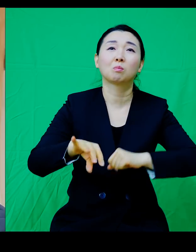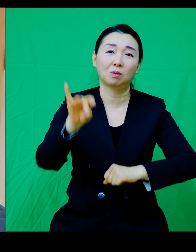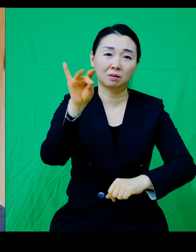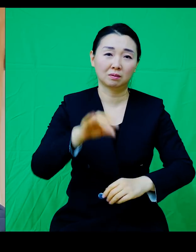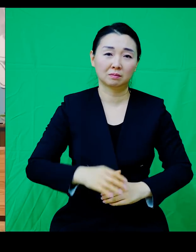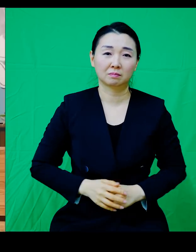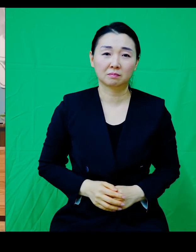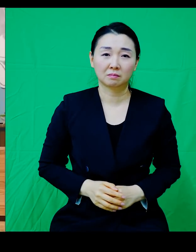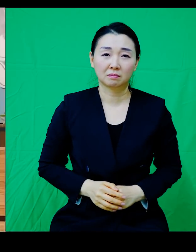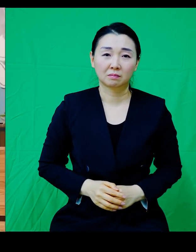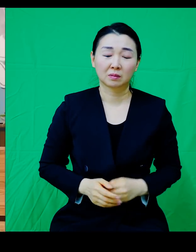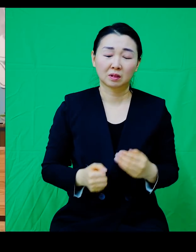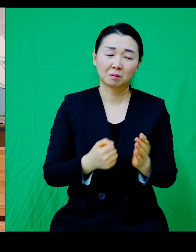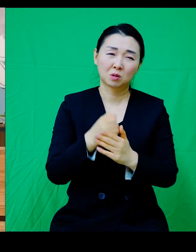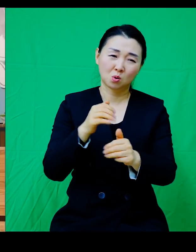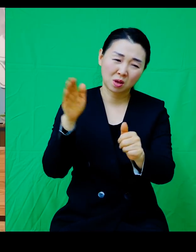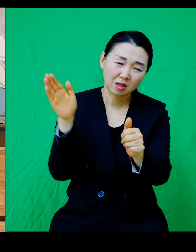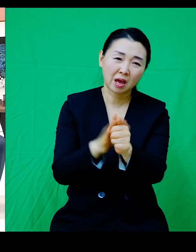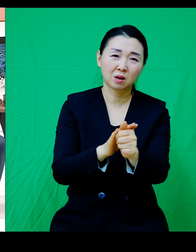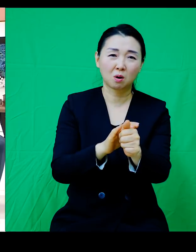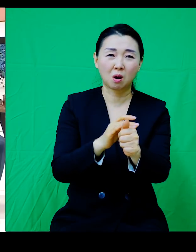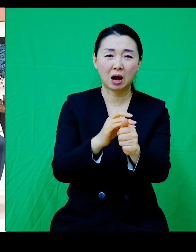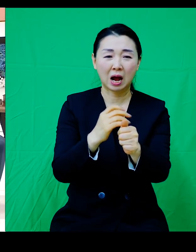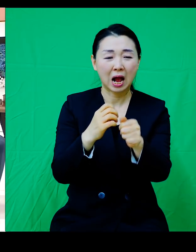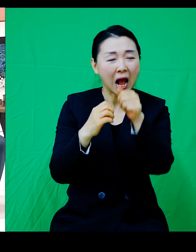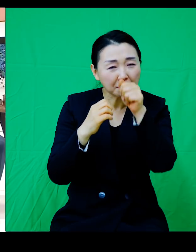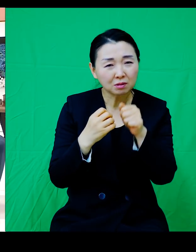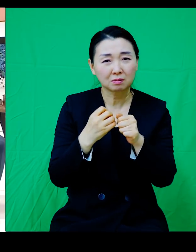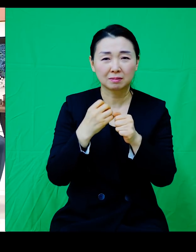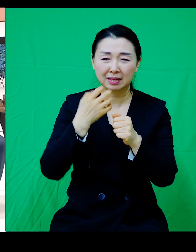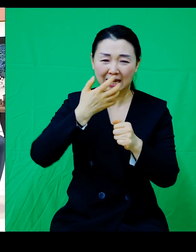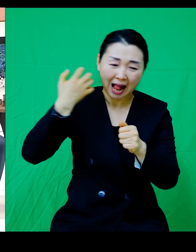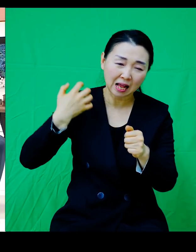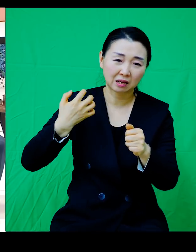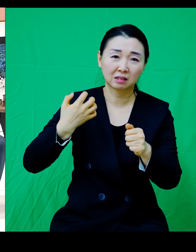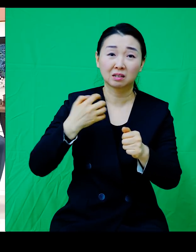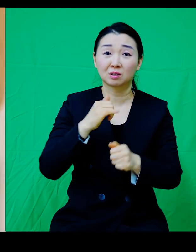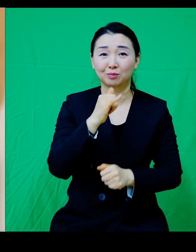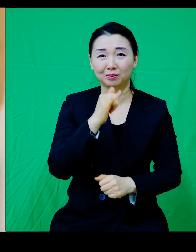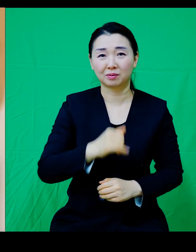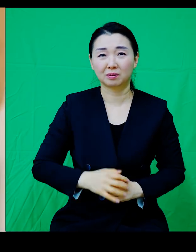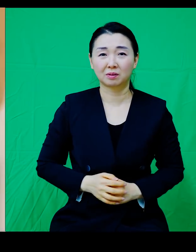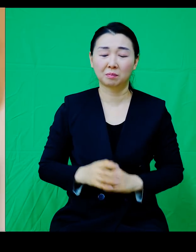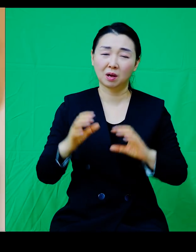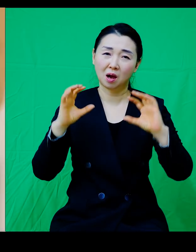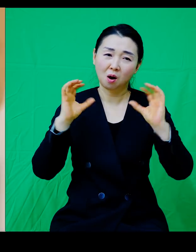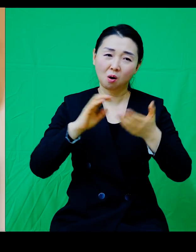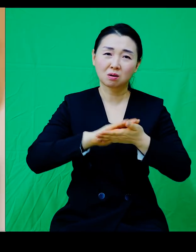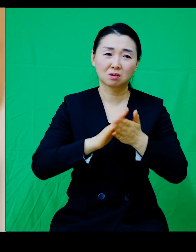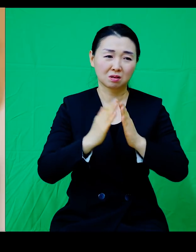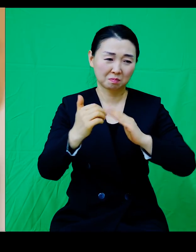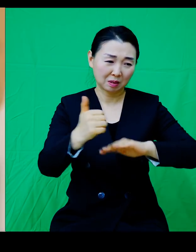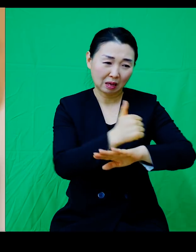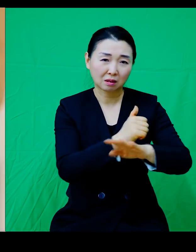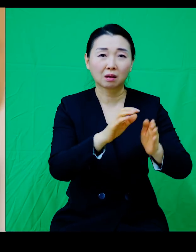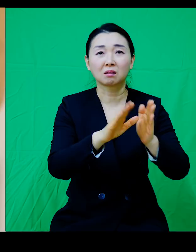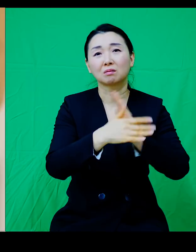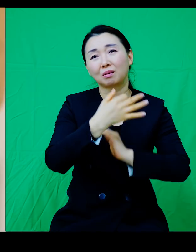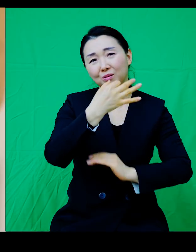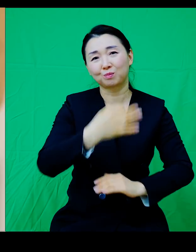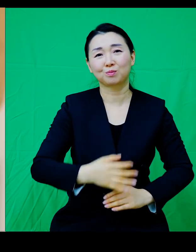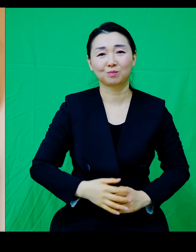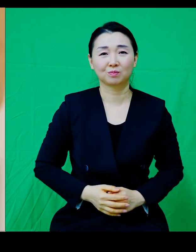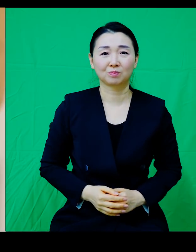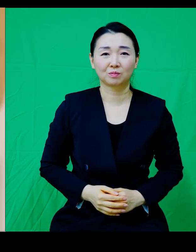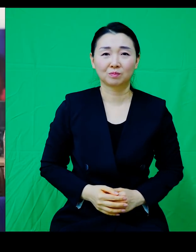이제 행동이 먼저 나가게 되는 거죠. 그래서 손으로 때리고 뭐 이렇게 물고 꼬집고 핥히고 이러면서 어린이집 생활하는 것도